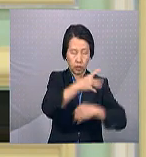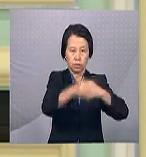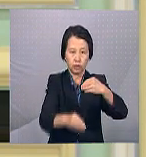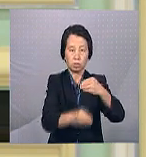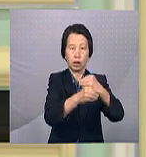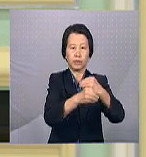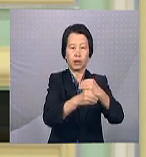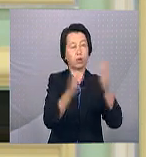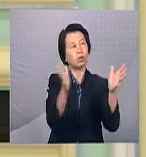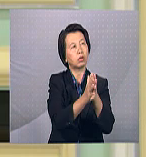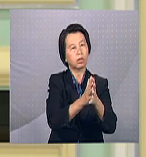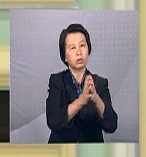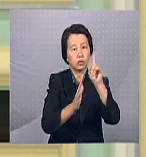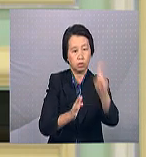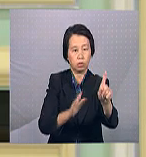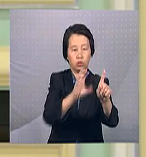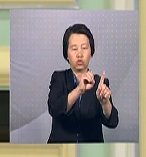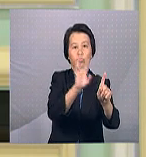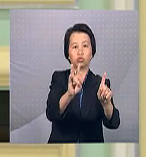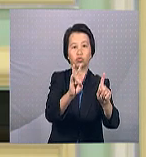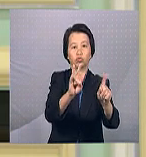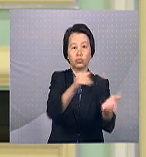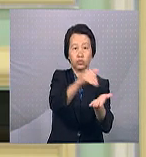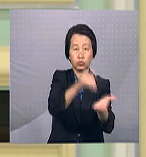menjadikan 107 stesen.